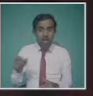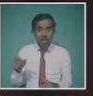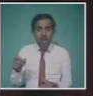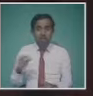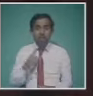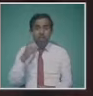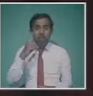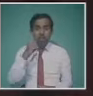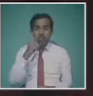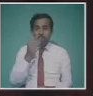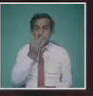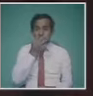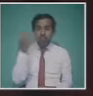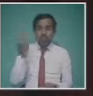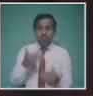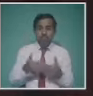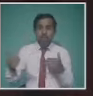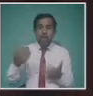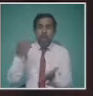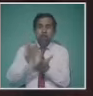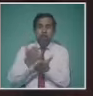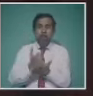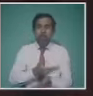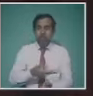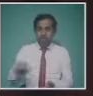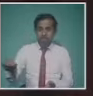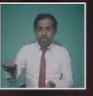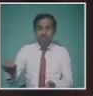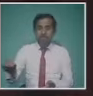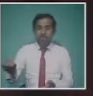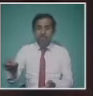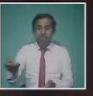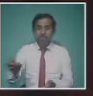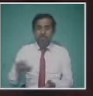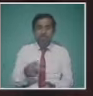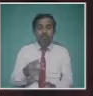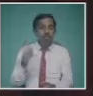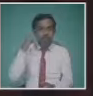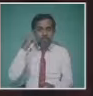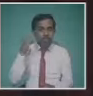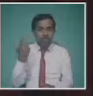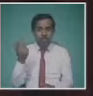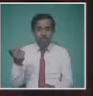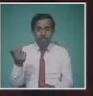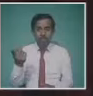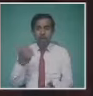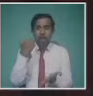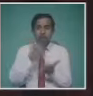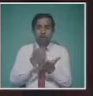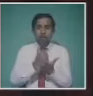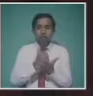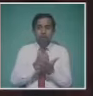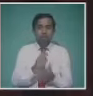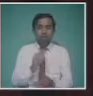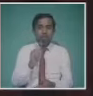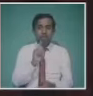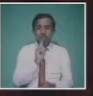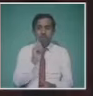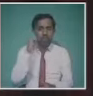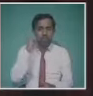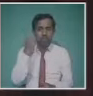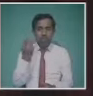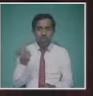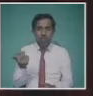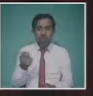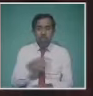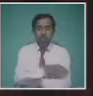සෙන්ට් එකේ සුවඳ වැඩි වදන දුරෙන් තියෙන්නේ මහ බැංකුව. මහ බැංකුවට ඒව ඉව ලැබුණේ නැද්ද? මහ බැංකුවේ ඒ ආයතන වලට දැනුනේ නැද්ද? ඒක නිසා